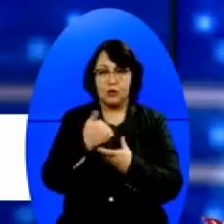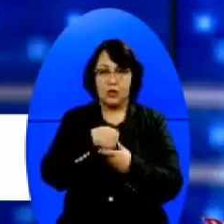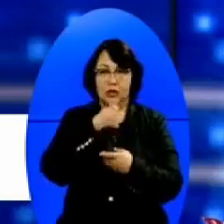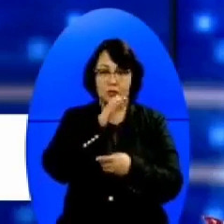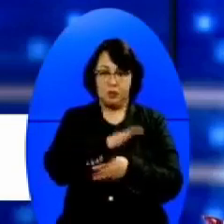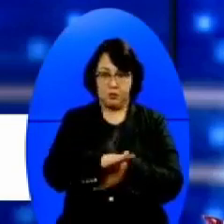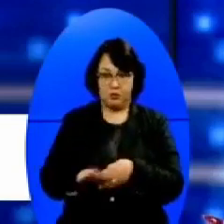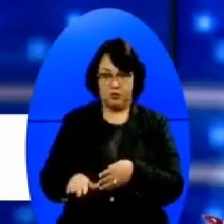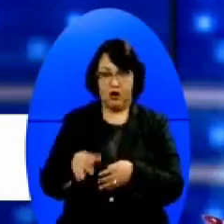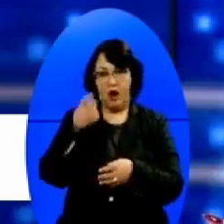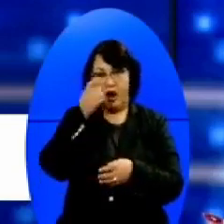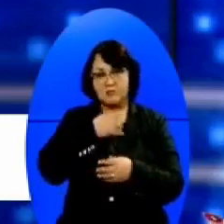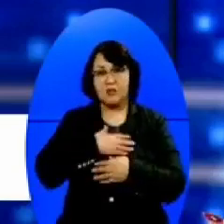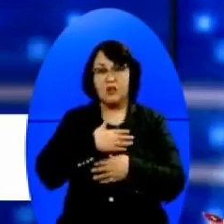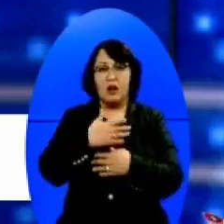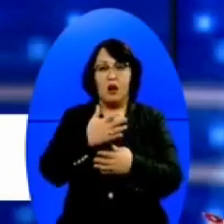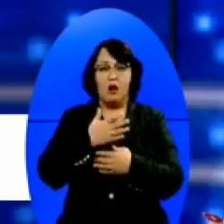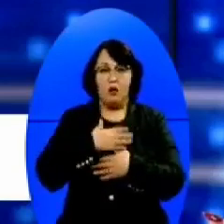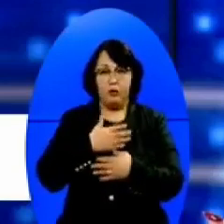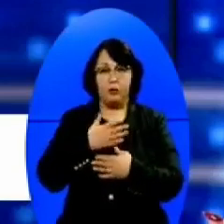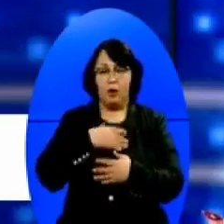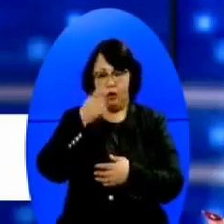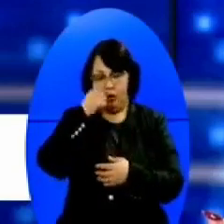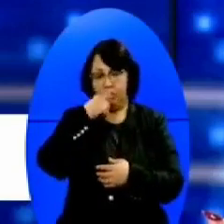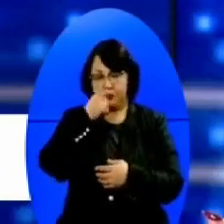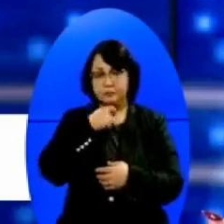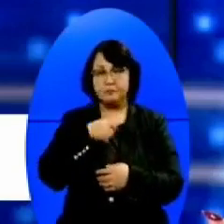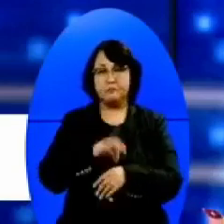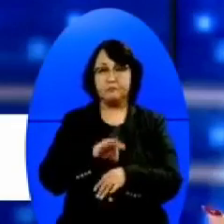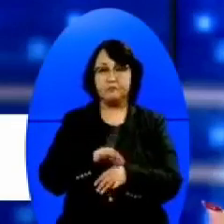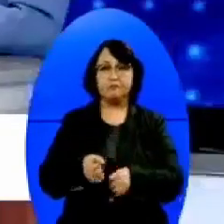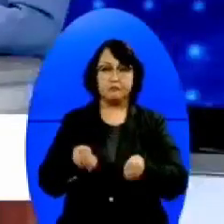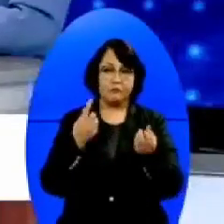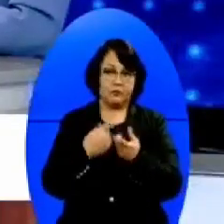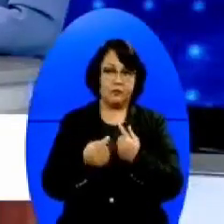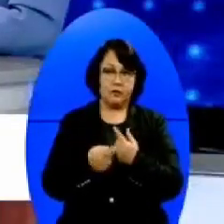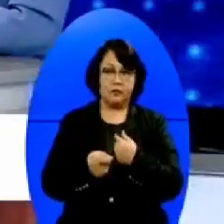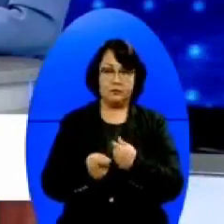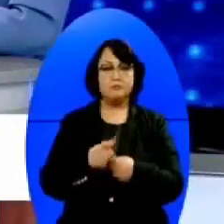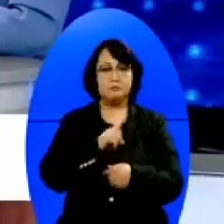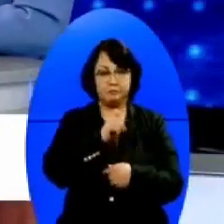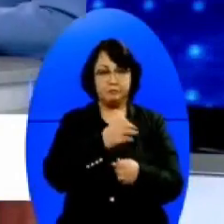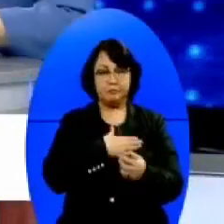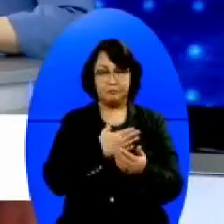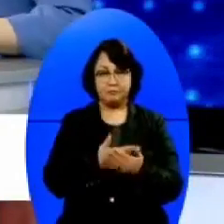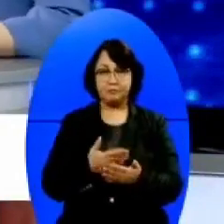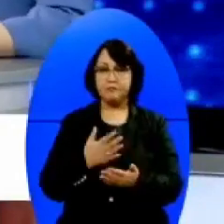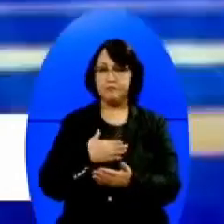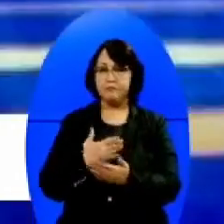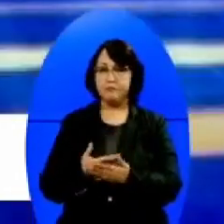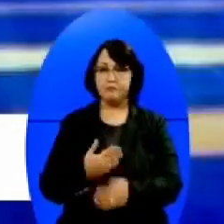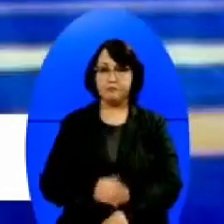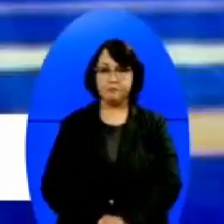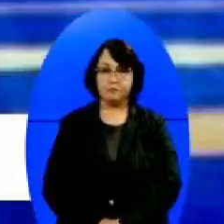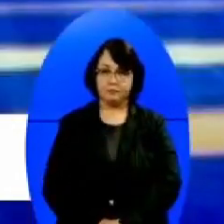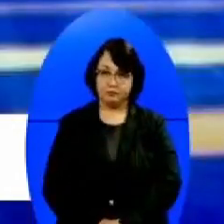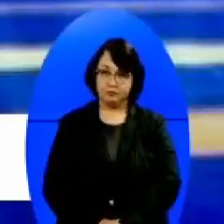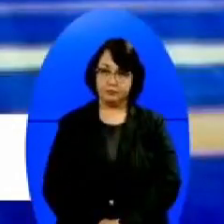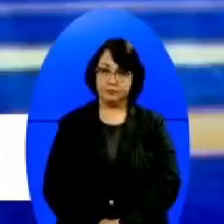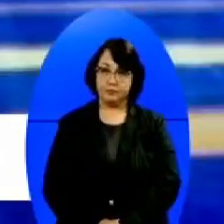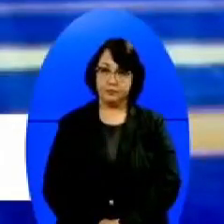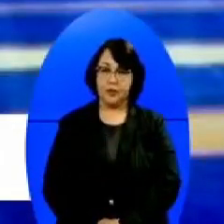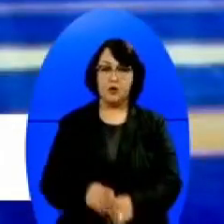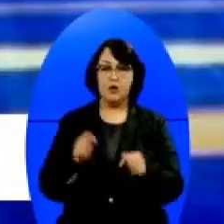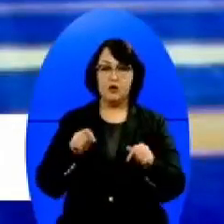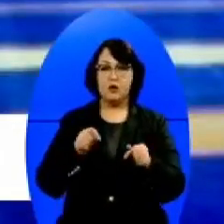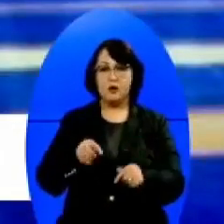одоо эрсдэлтэй хамгийн одоо энэ төрүний групт ороод явдаг бүлэг. За баярлалаа, урилга хүлээ авчихсан танд баярлалаа. За баярлалаа та бүхэн.